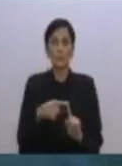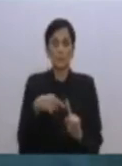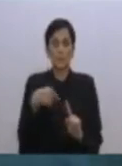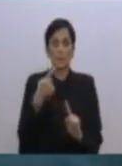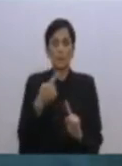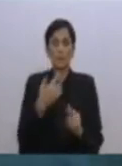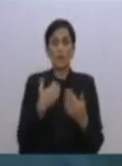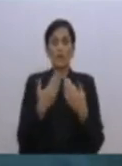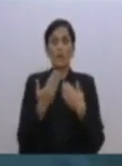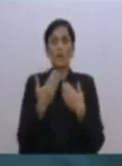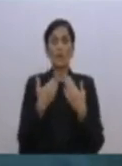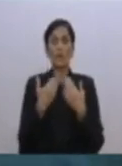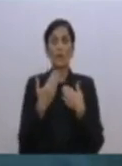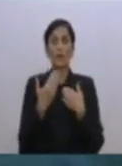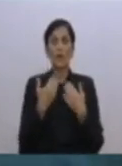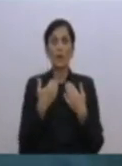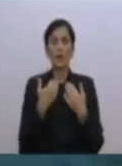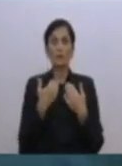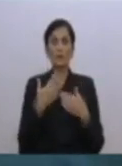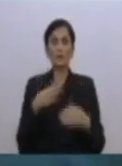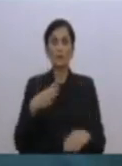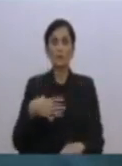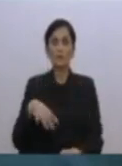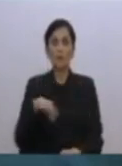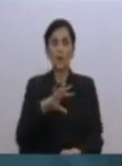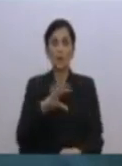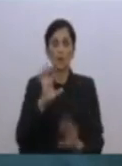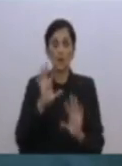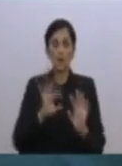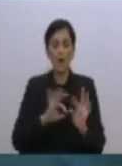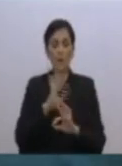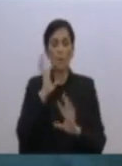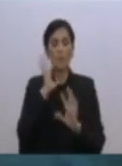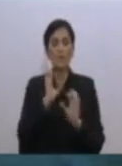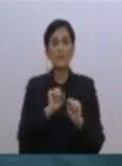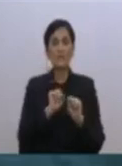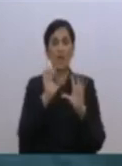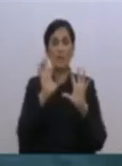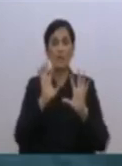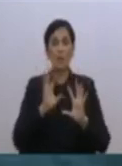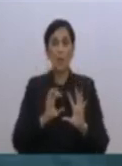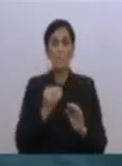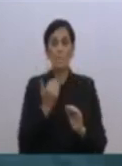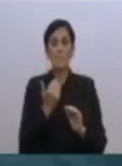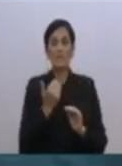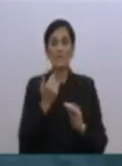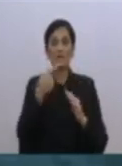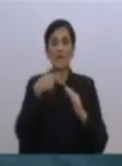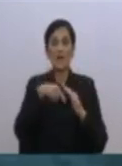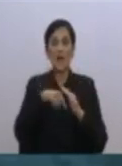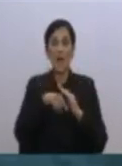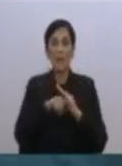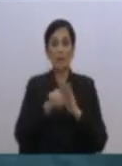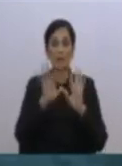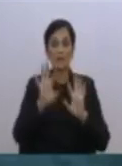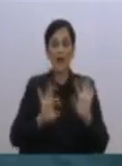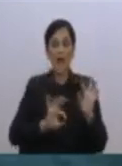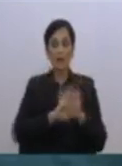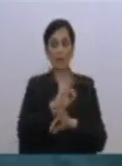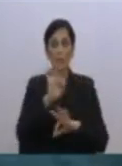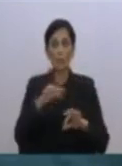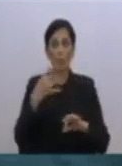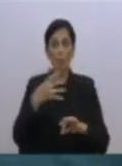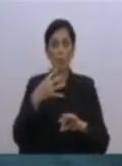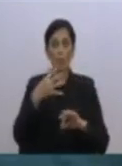შემდეგი კენჭი ეყრება საქართველოს კანონპროექტის თავდაცვის კოდექსს და მისგან გამომდინარე კანონპროექტებს, 40